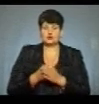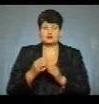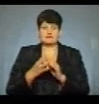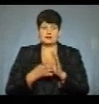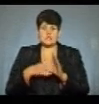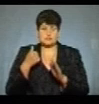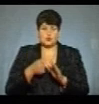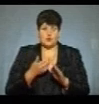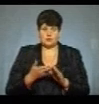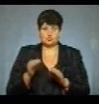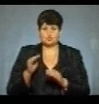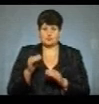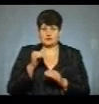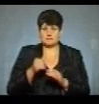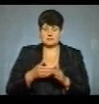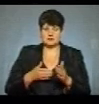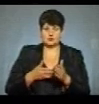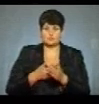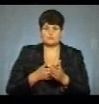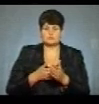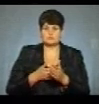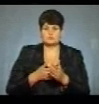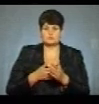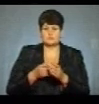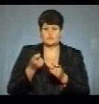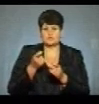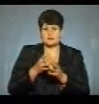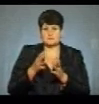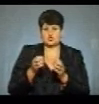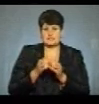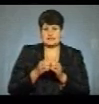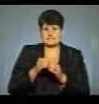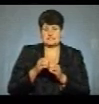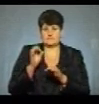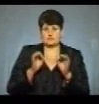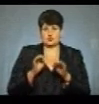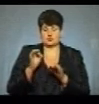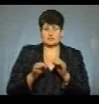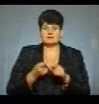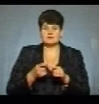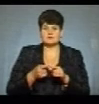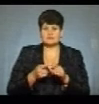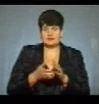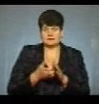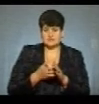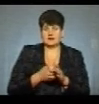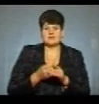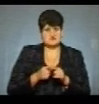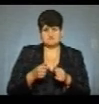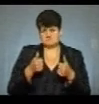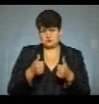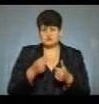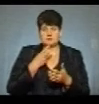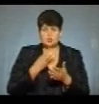2019 року, до жовтня місяця, дійшли майже чуть-чуть більше 10% некомплект. Це досить хороший показник, тому